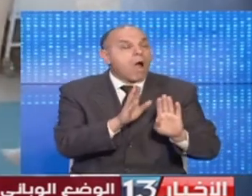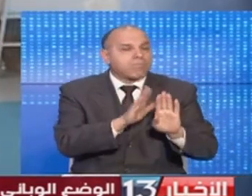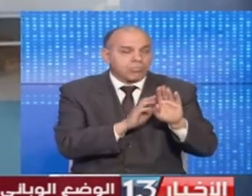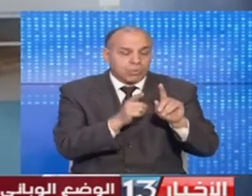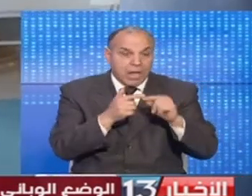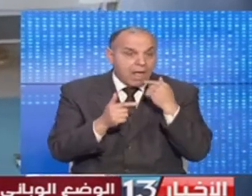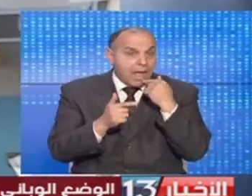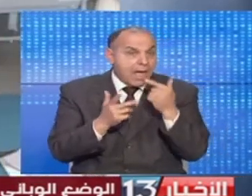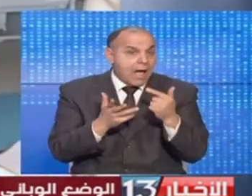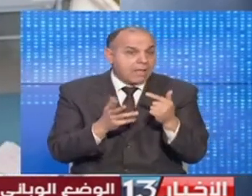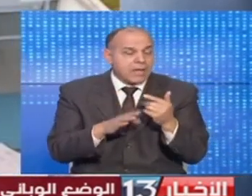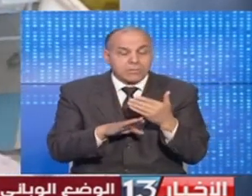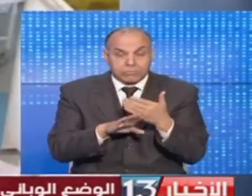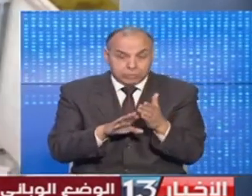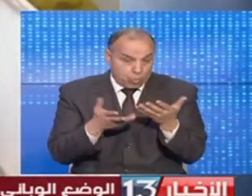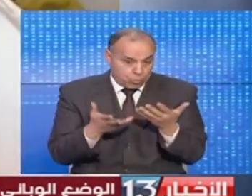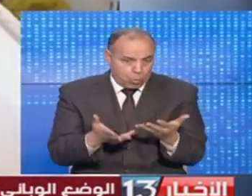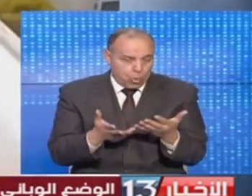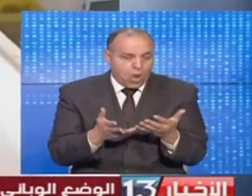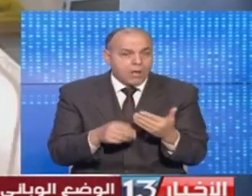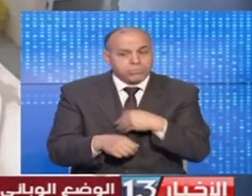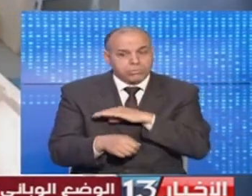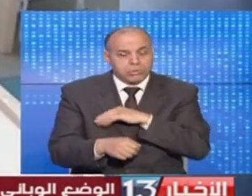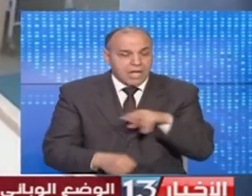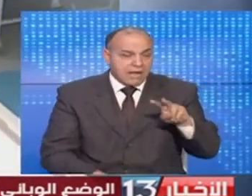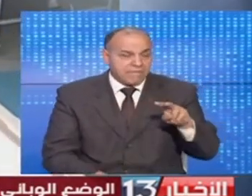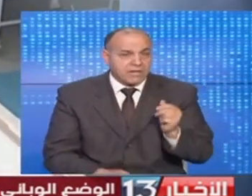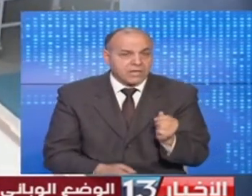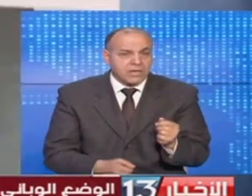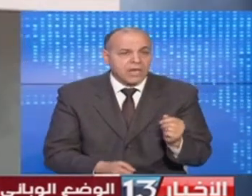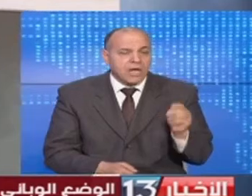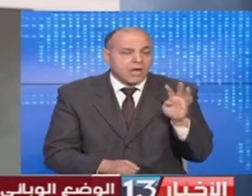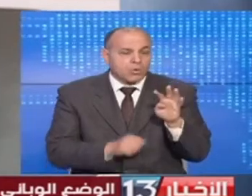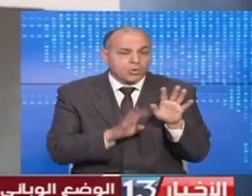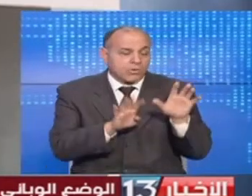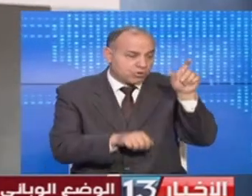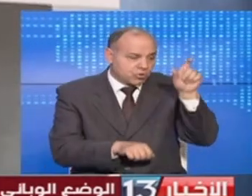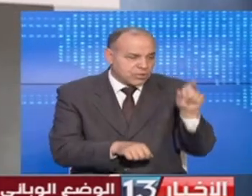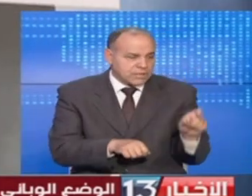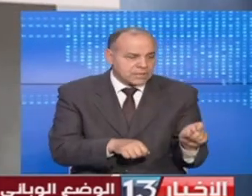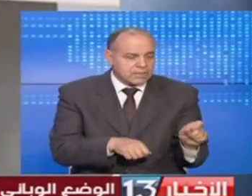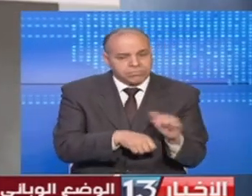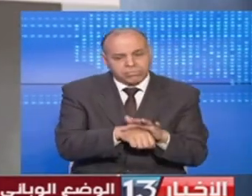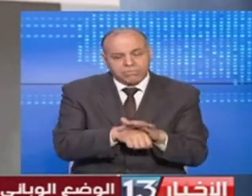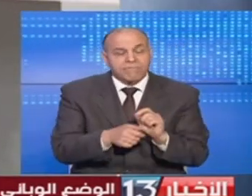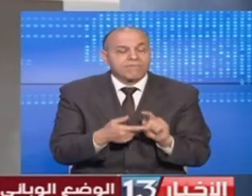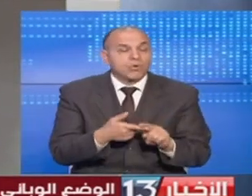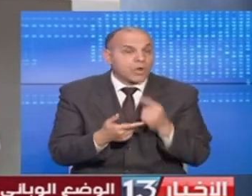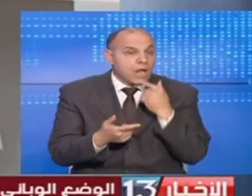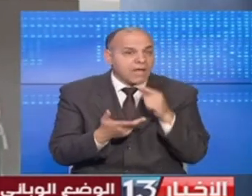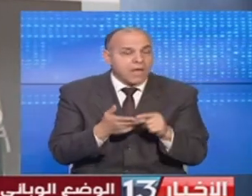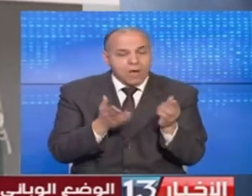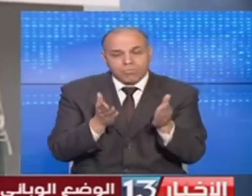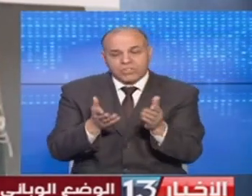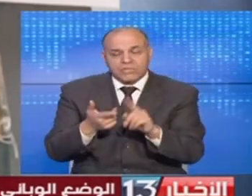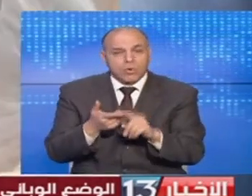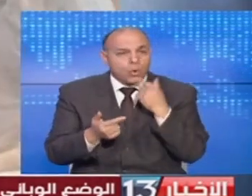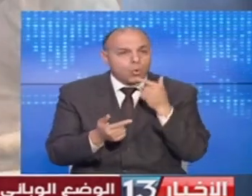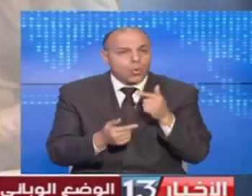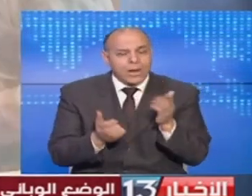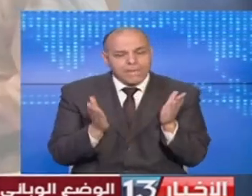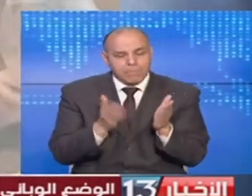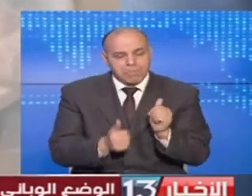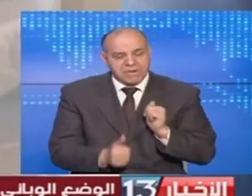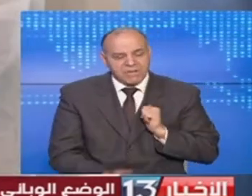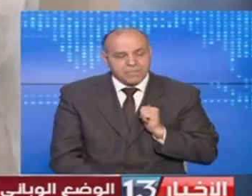حيث ويتم حاليا التكفل ب الفين وتسعه واربعين مصابا بفيروس كورونا في المستشفيات والمصحات